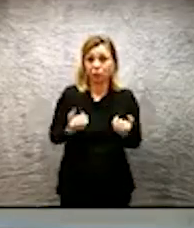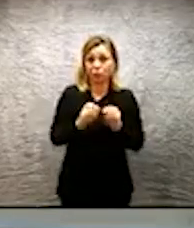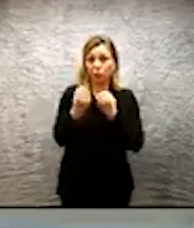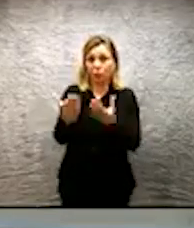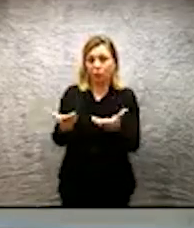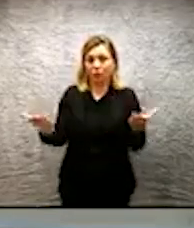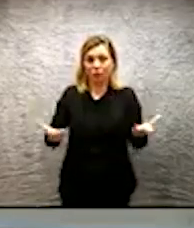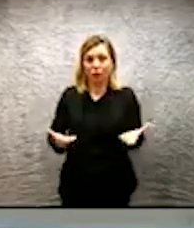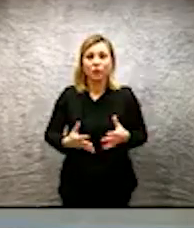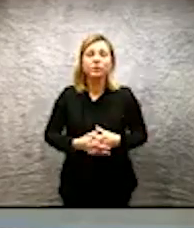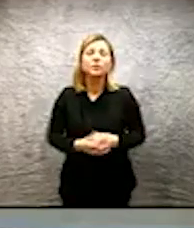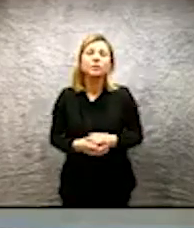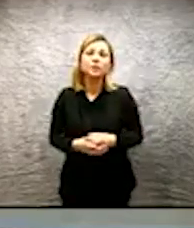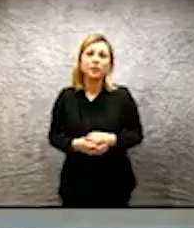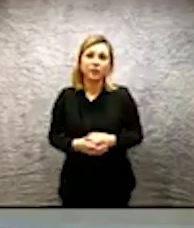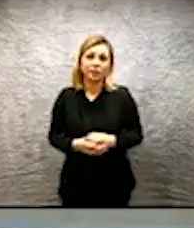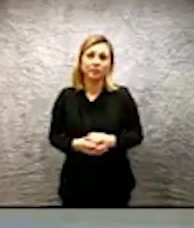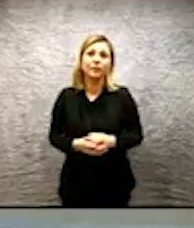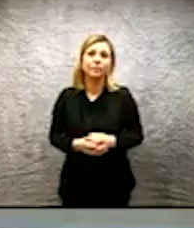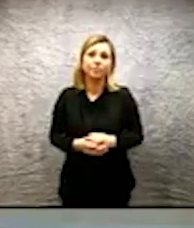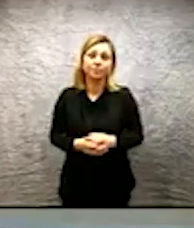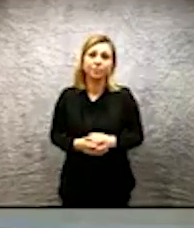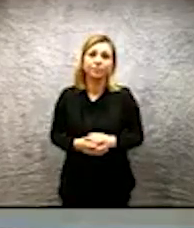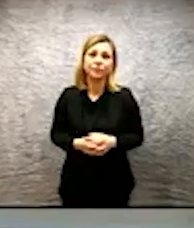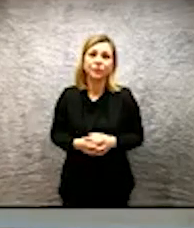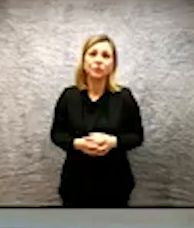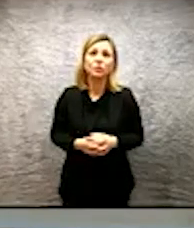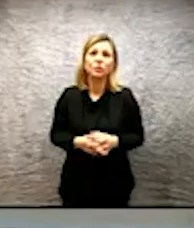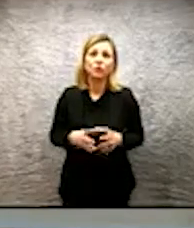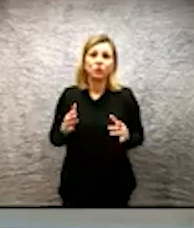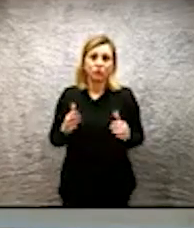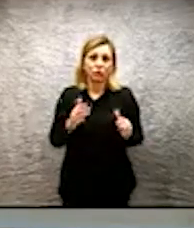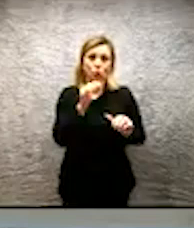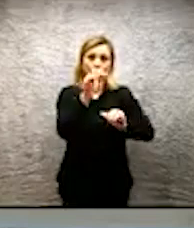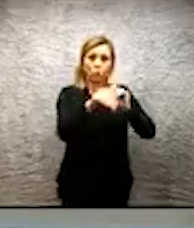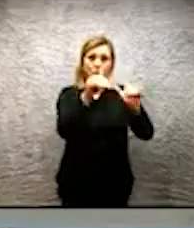cette validation donc de la consultation